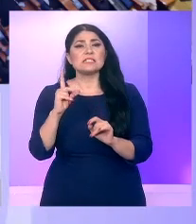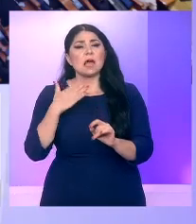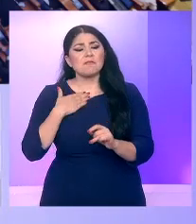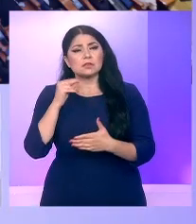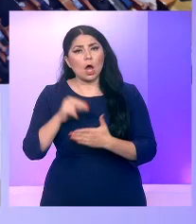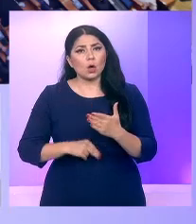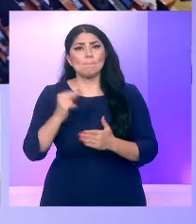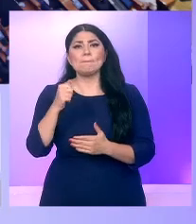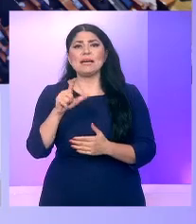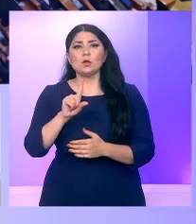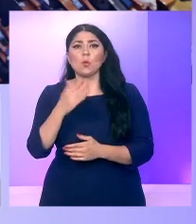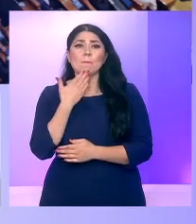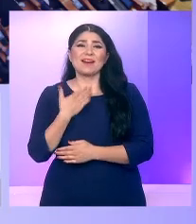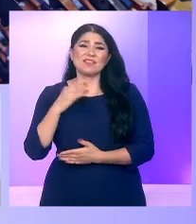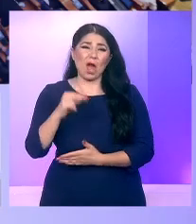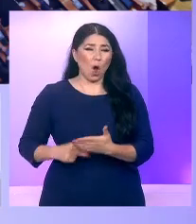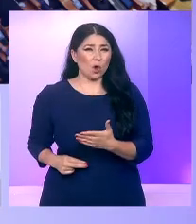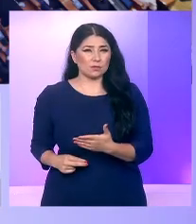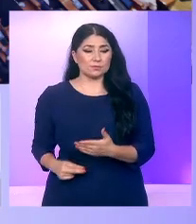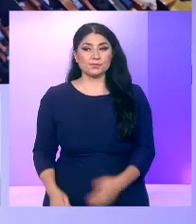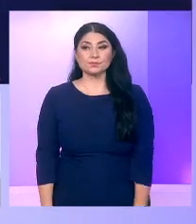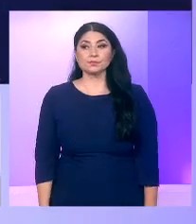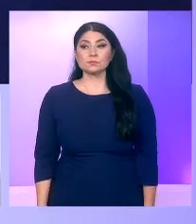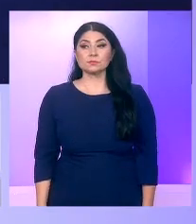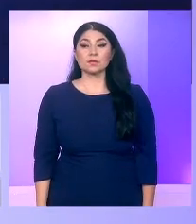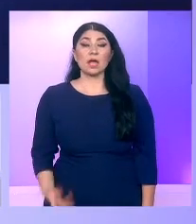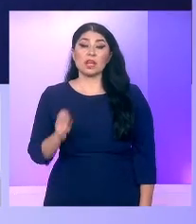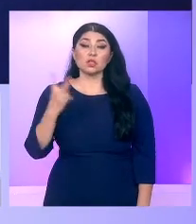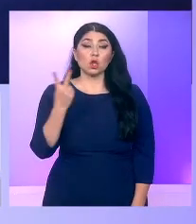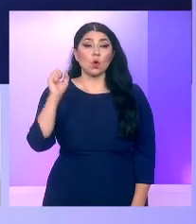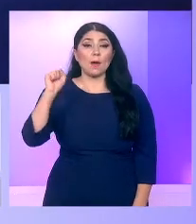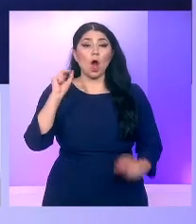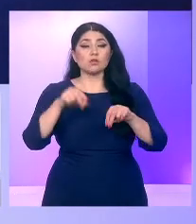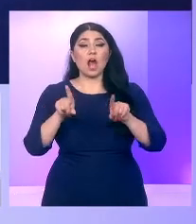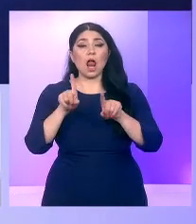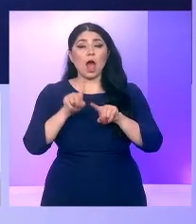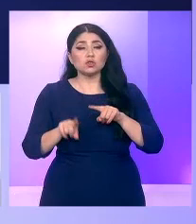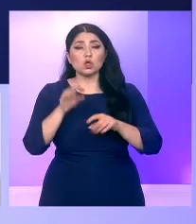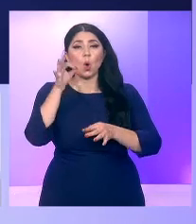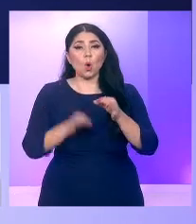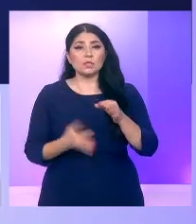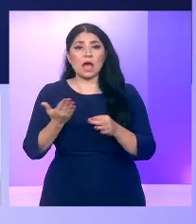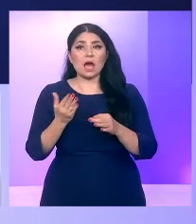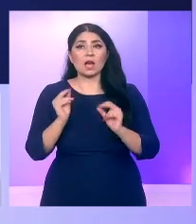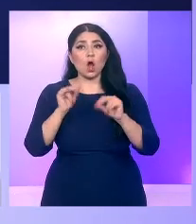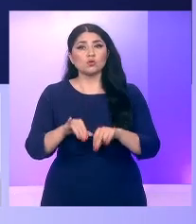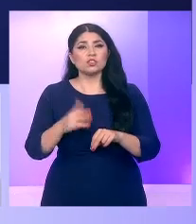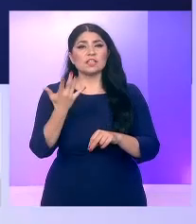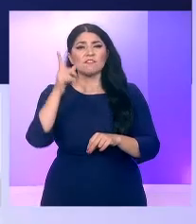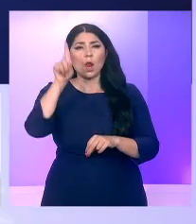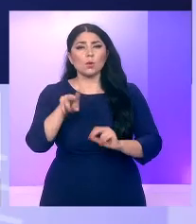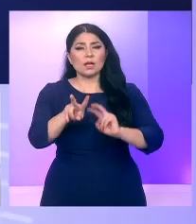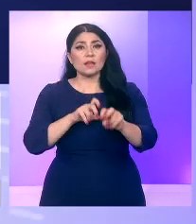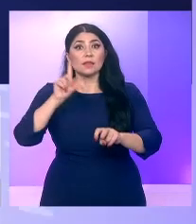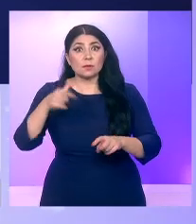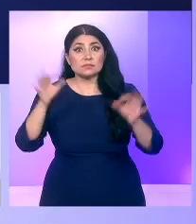mai degrabă PNL nu prea ar susține această măsură. Însă, ambele partide au ajuns la aceeași concluzie la care ajunseseră și acum câteva luni,